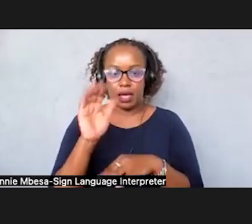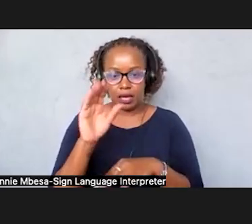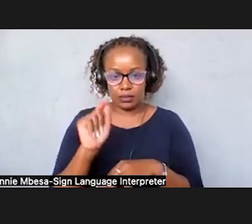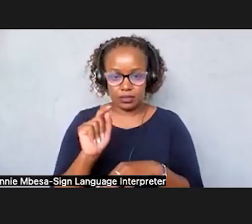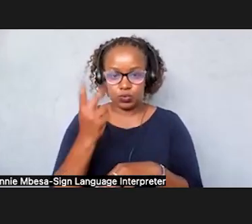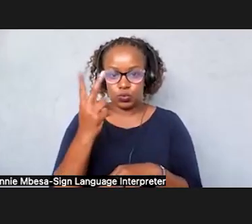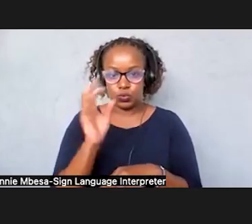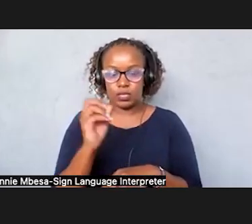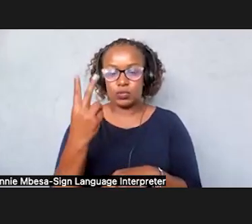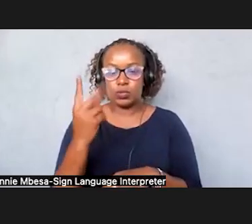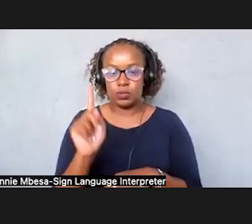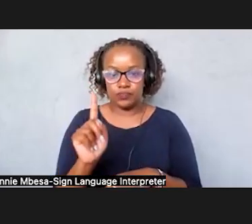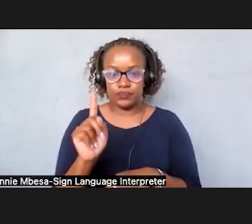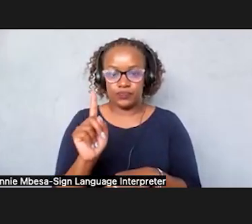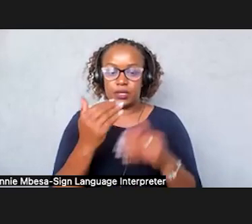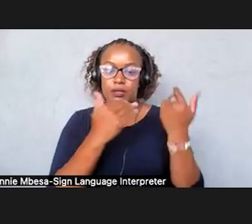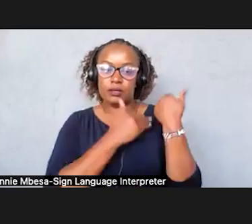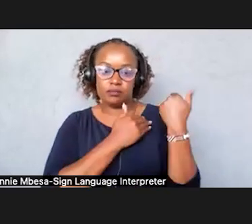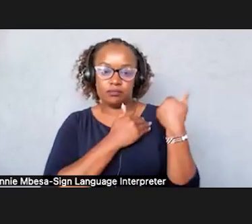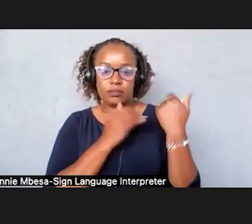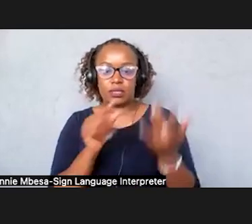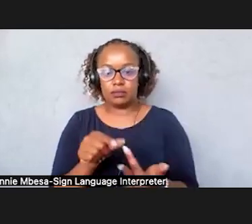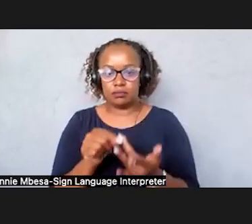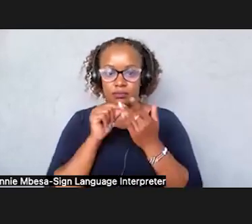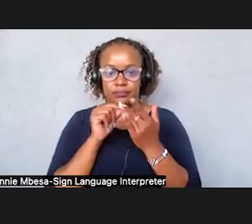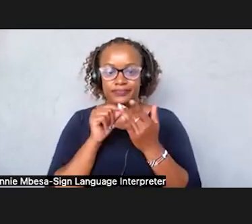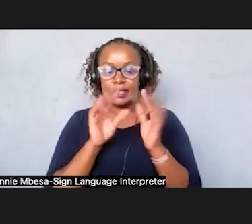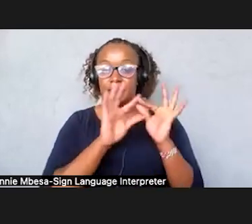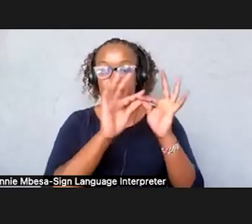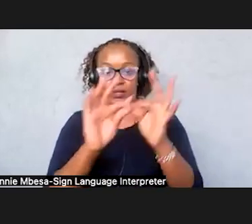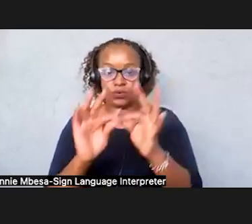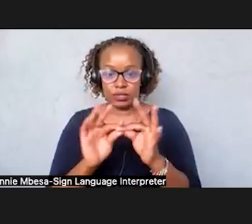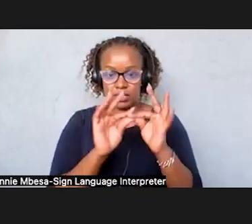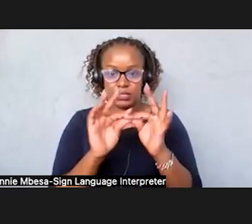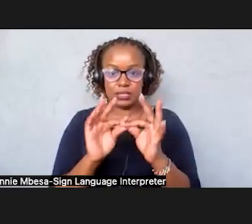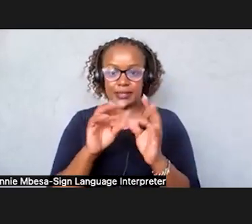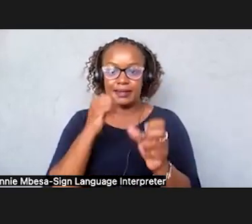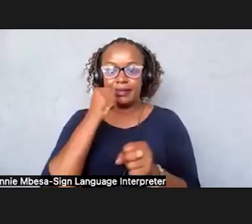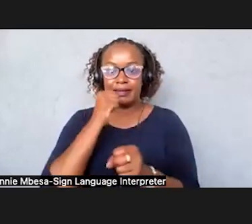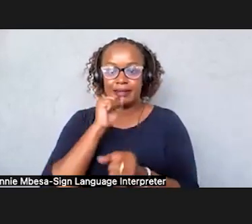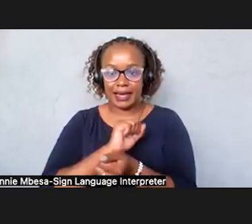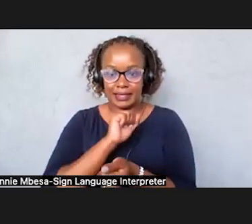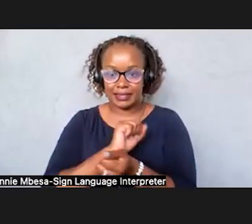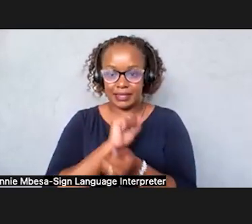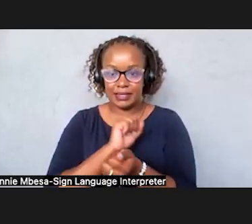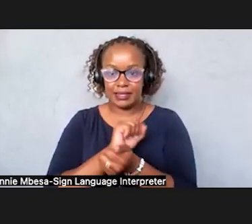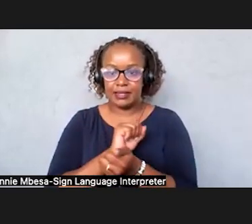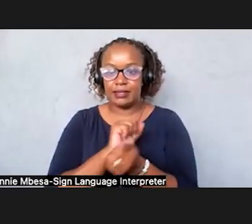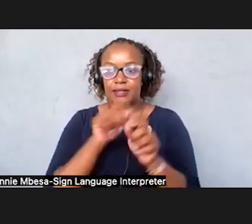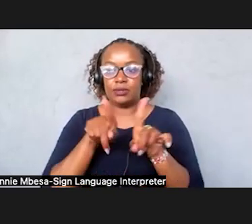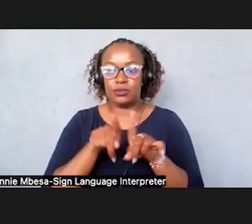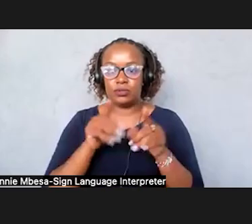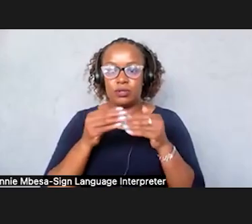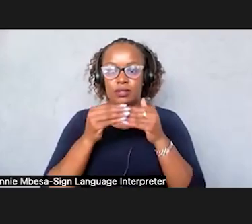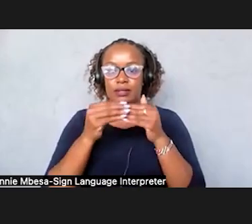ሬስፖንሲቢሊቲው በተለይ Responsibility, ኮኦርዲኔት especially የማድረግ the coordination task, እንዲሁም ደግሞ የመምራት and አሊያንሱን the የሴቶችና leading ማህበራዊ alliance ጉዳይ